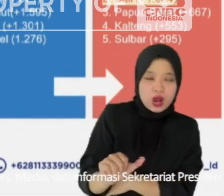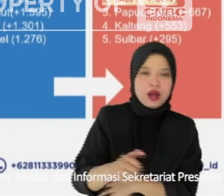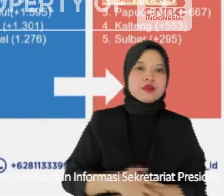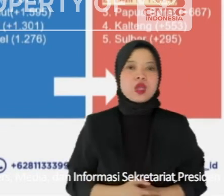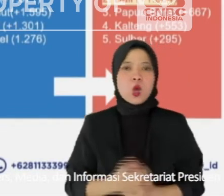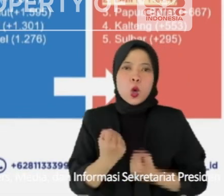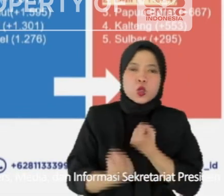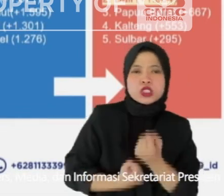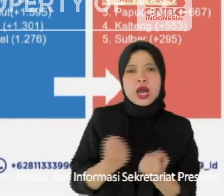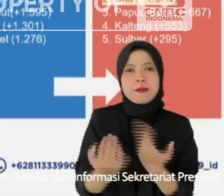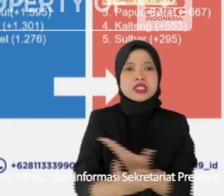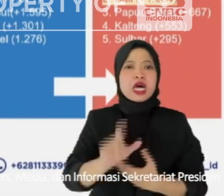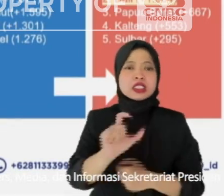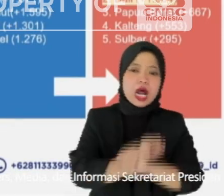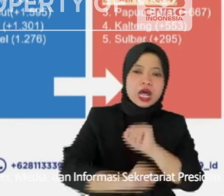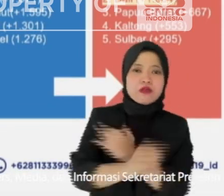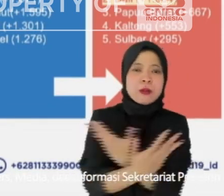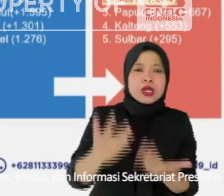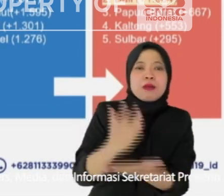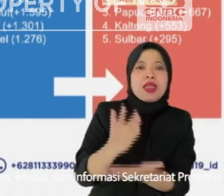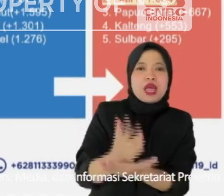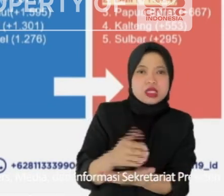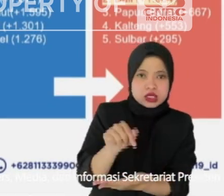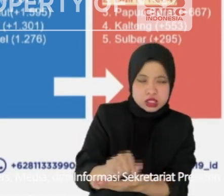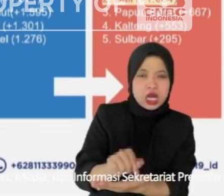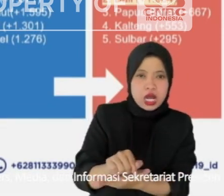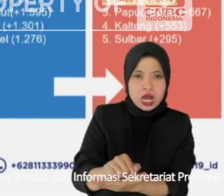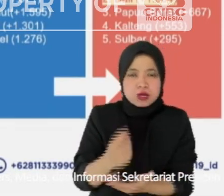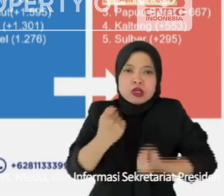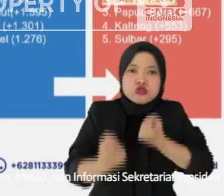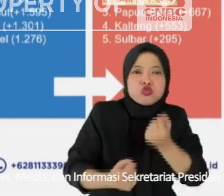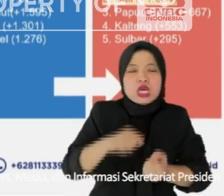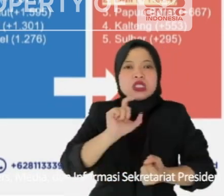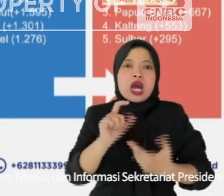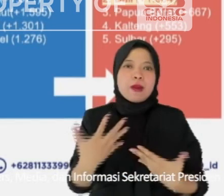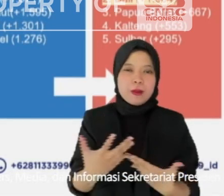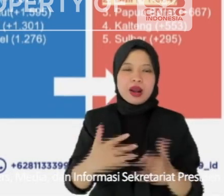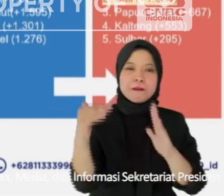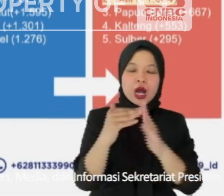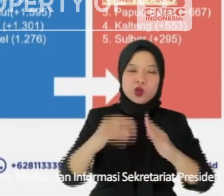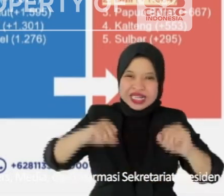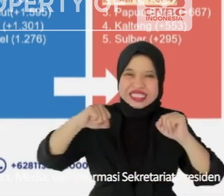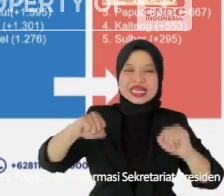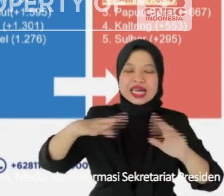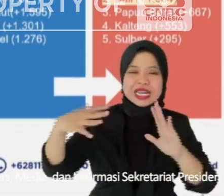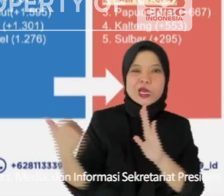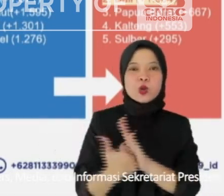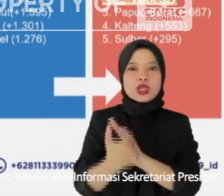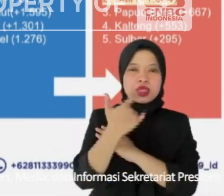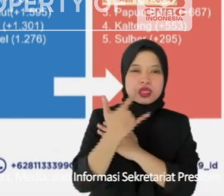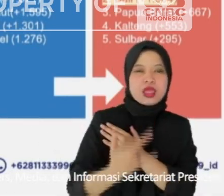usaha menekan mobilitas penduduk fluktuasi Daya juang dalam mempertahankan kedisiplinan protokol